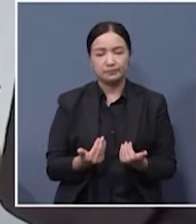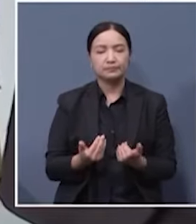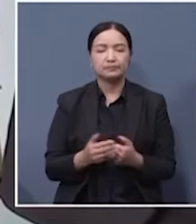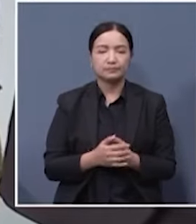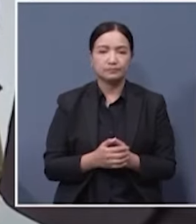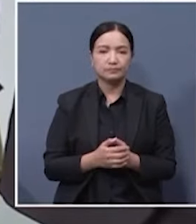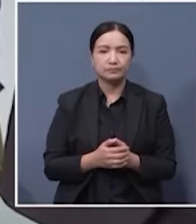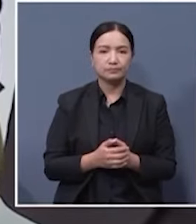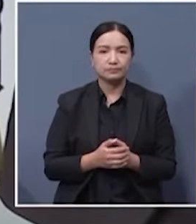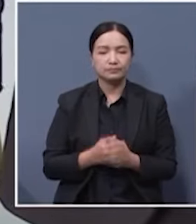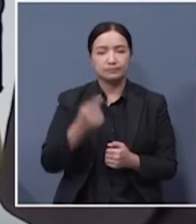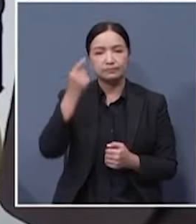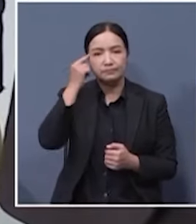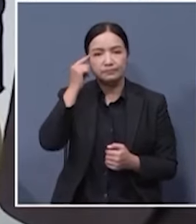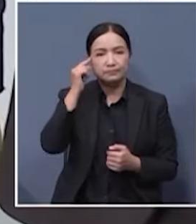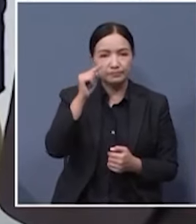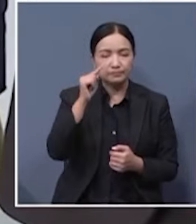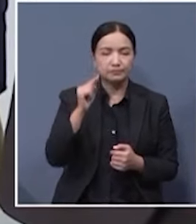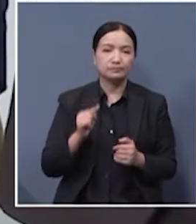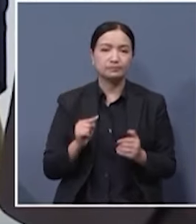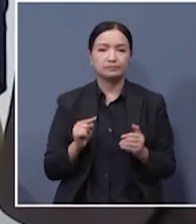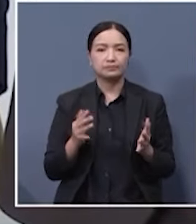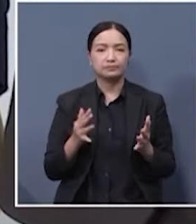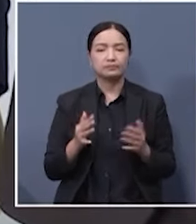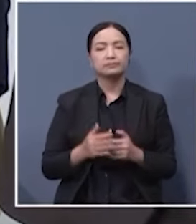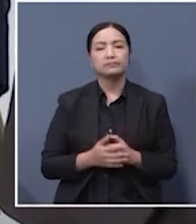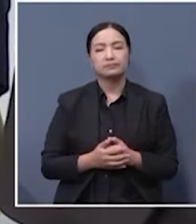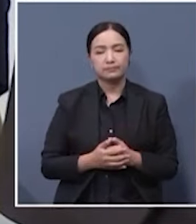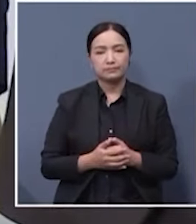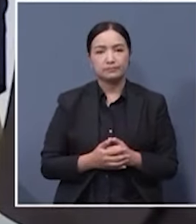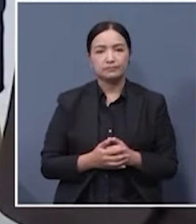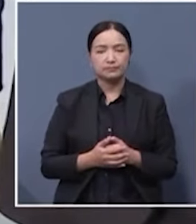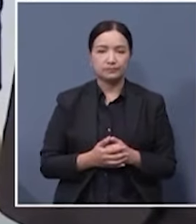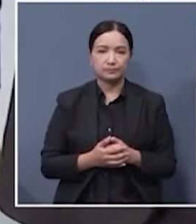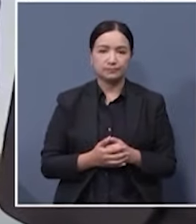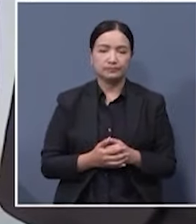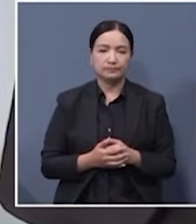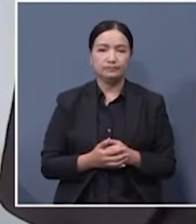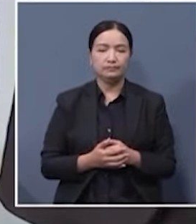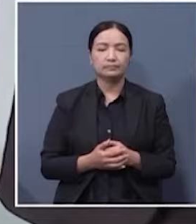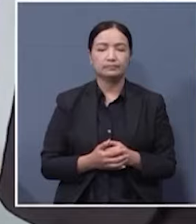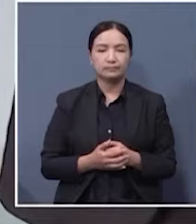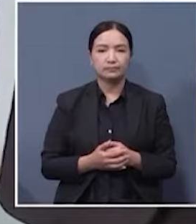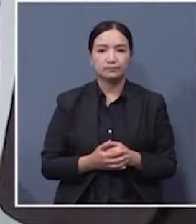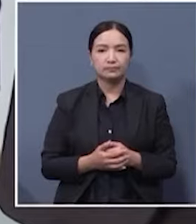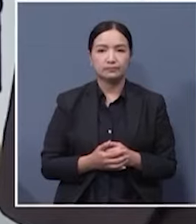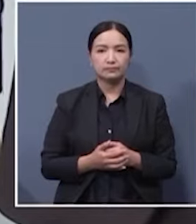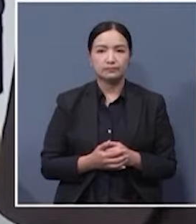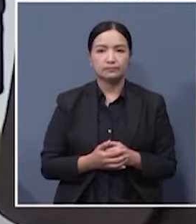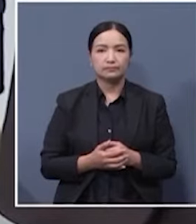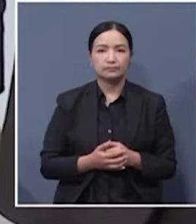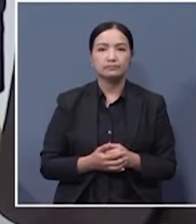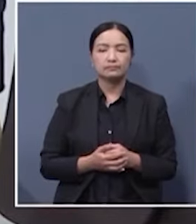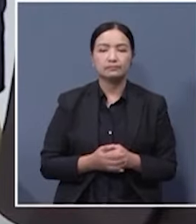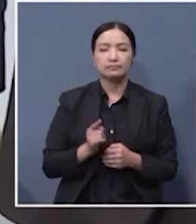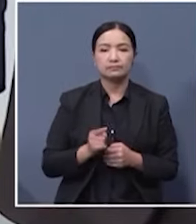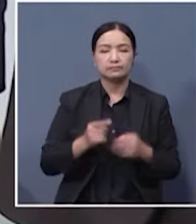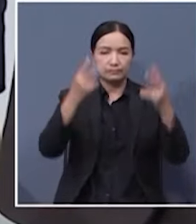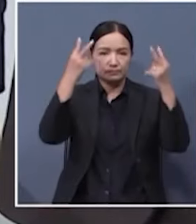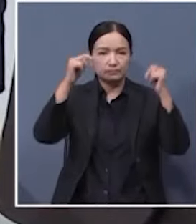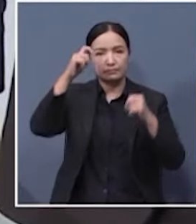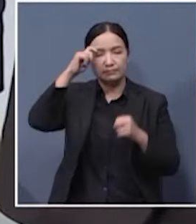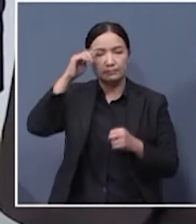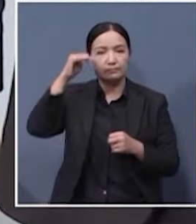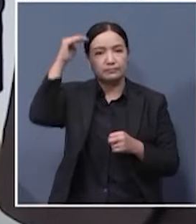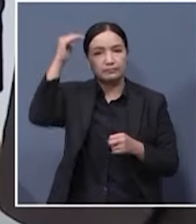ขึ้นอย่างที่เราไม่ได้คาดฝันเอาไว้นะคะก็แน่นอนค่ะว่าท่านนายกเศรษฐา